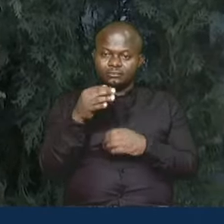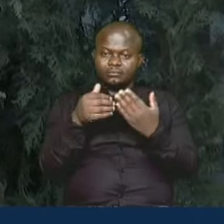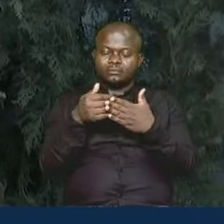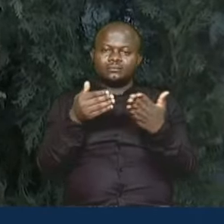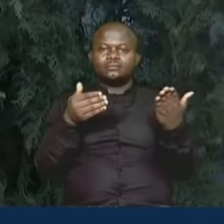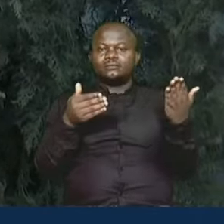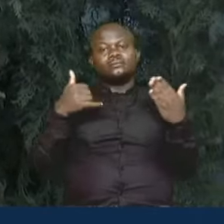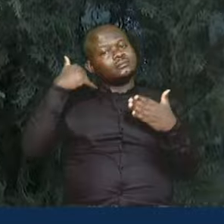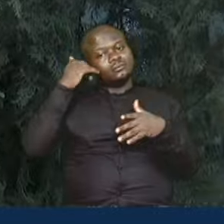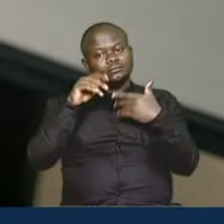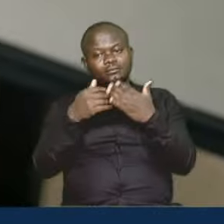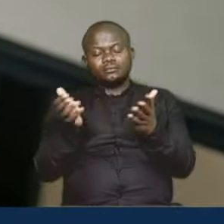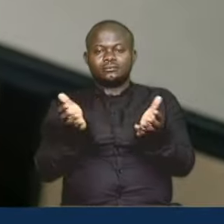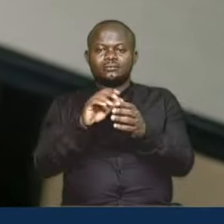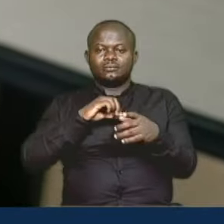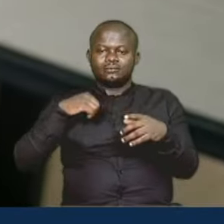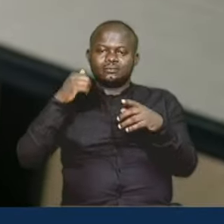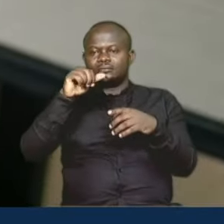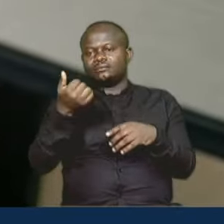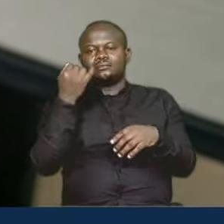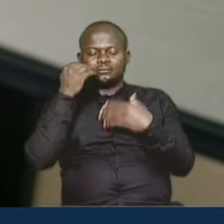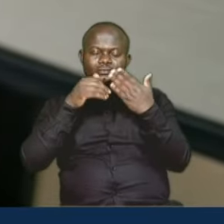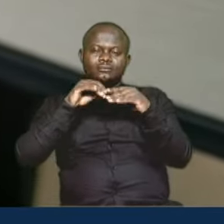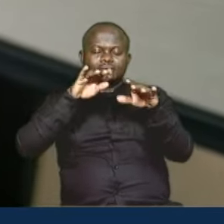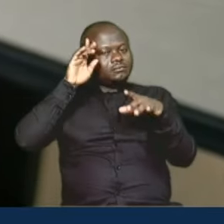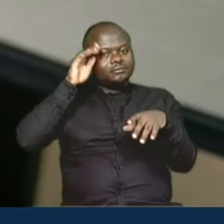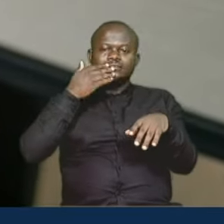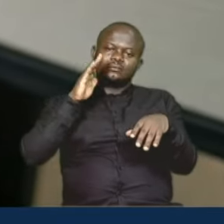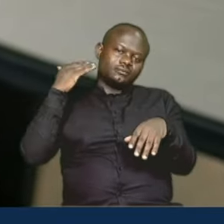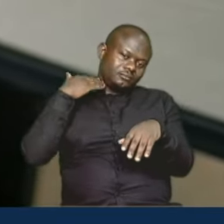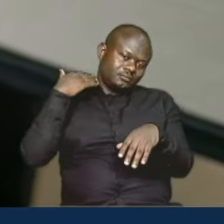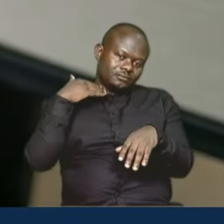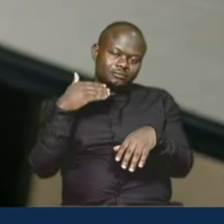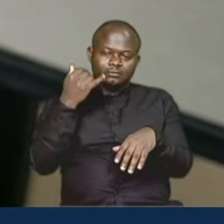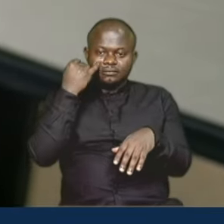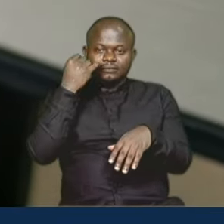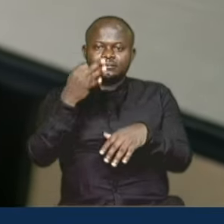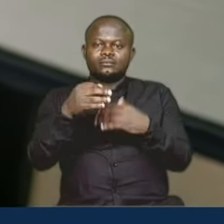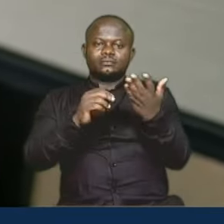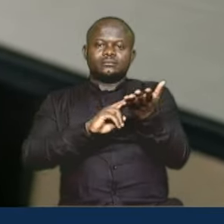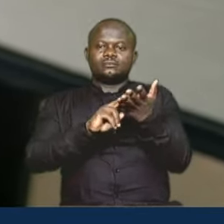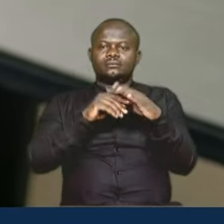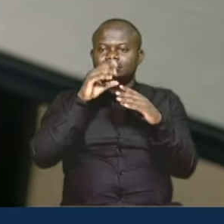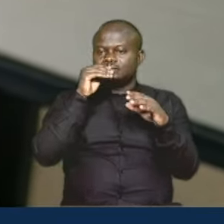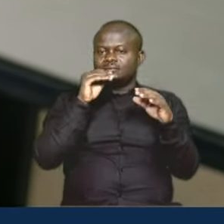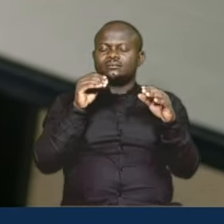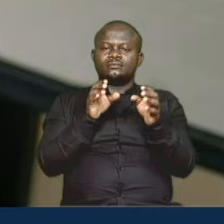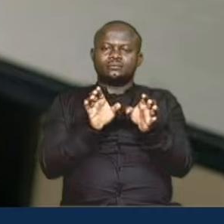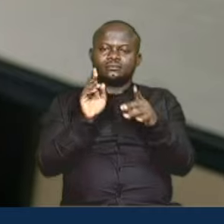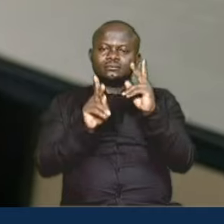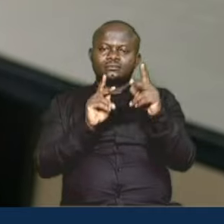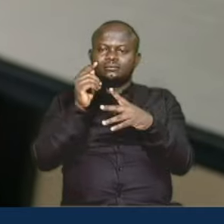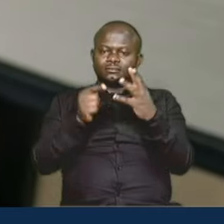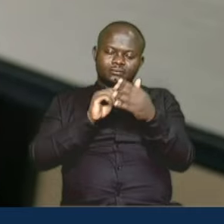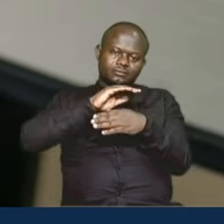ari uguhamagarira abantu kwanga abandi, niba ari ugukwirakwiza ingengabitekerezo ya jenoside, niba ari ugukoresha imvugo zivangura abantu, ibyo